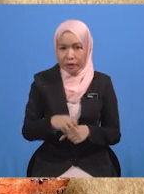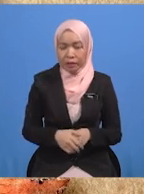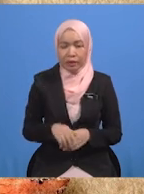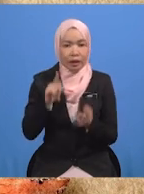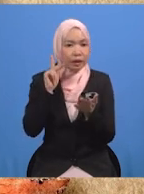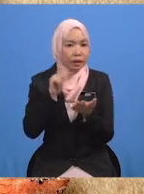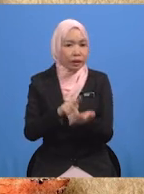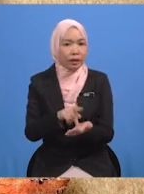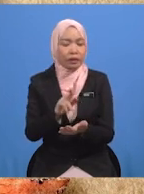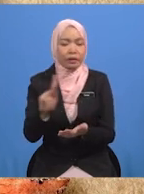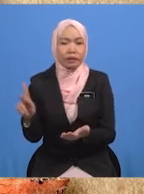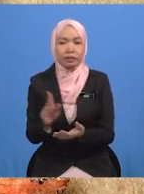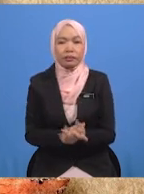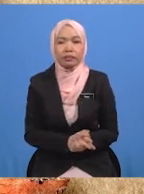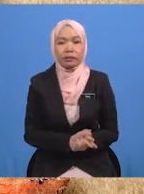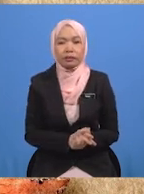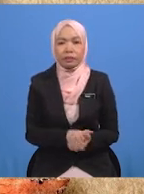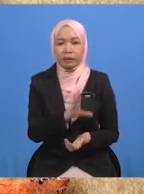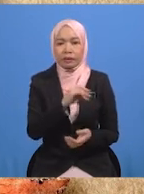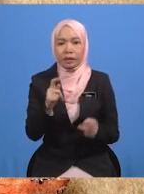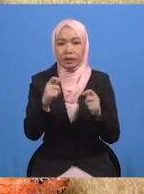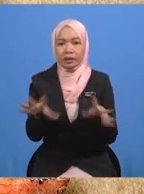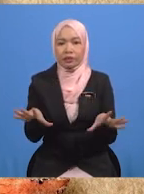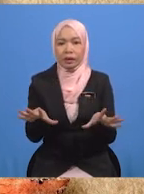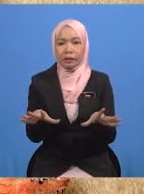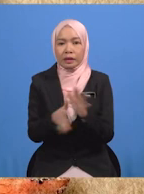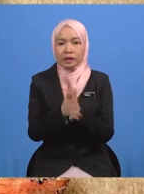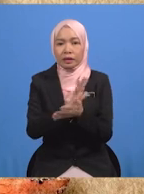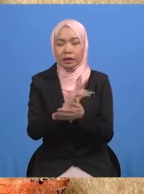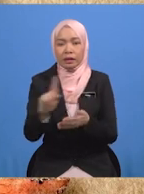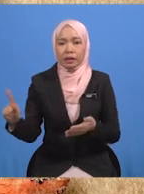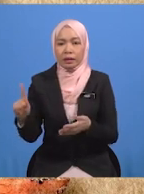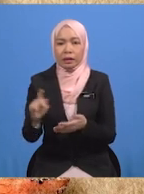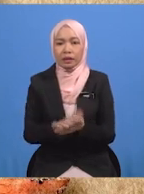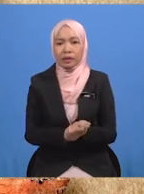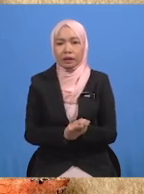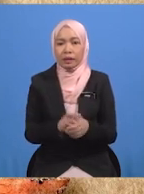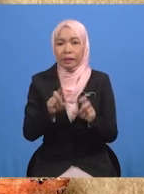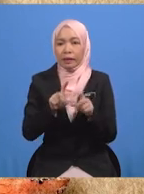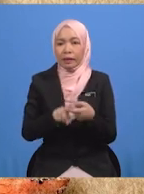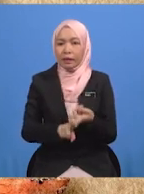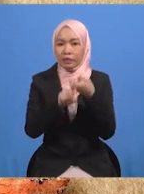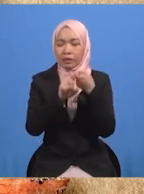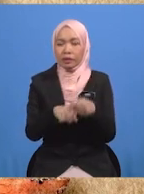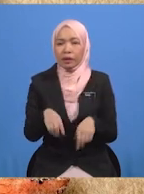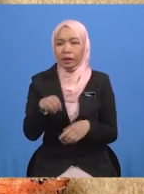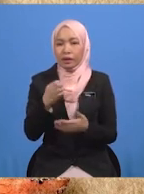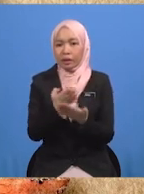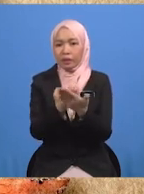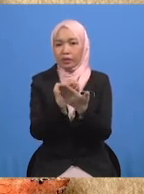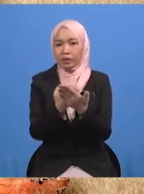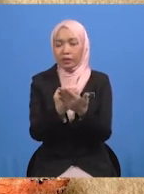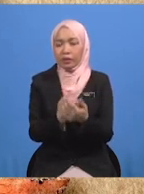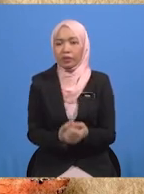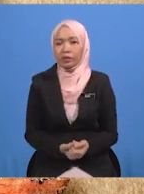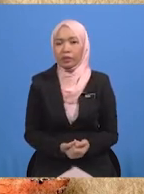ekonomi kapitalis telah menyebabkan kebergantungan ekonomi umat Islam kekal berada di